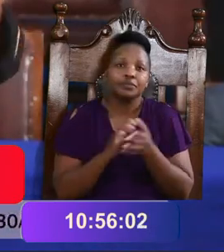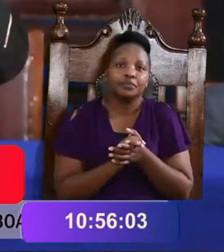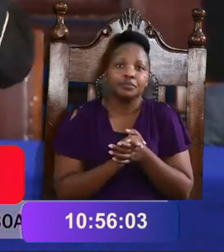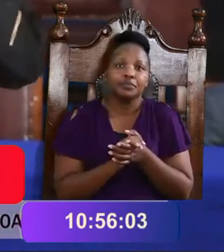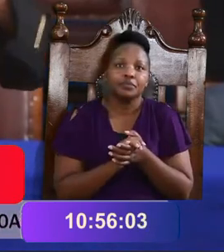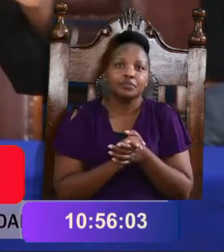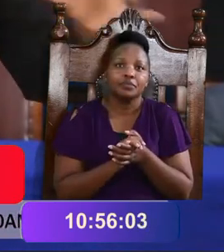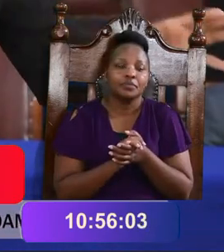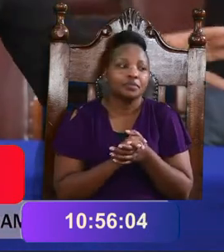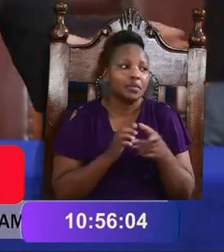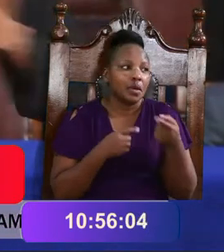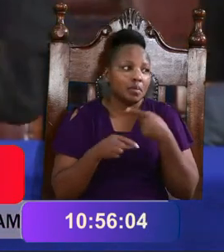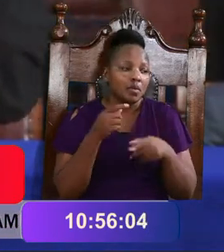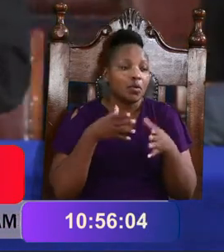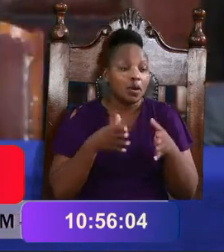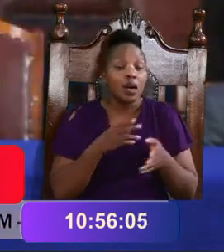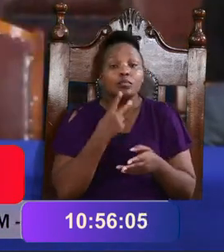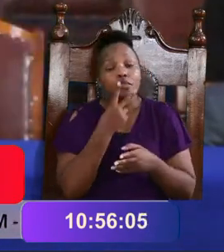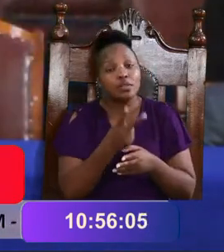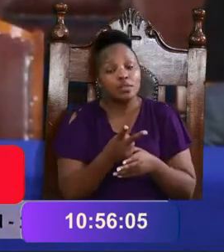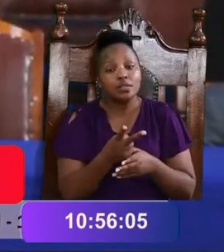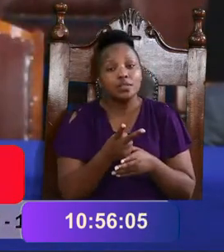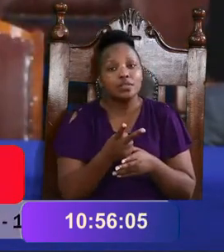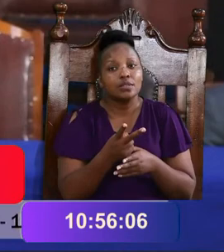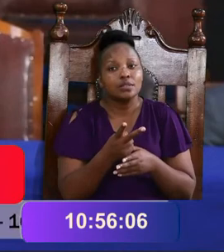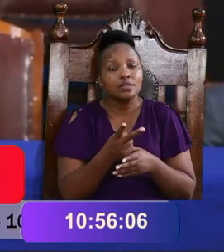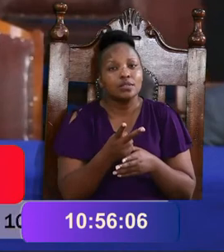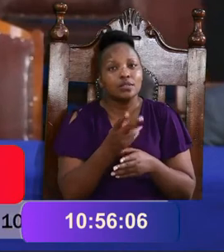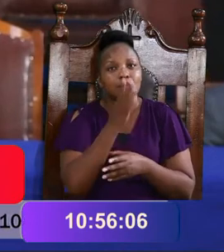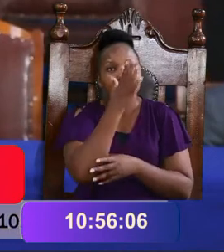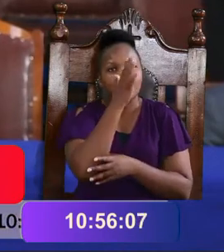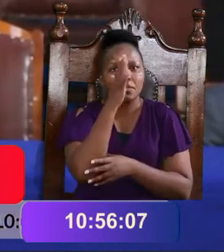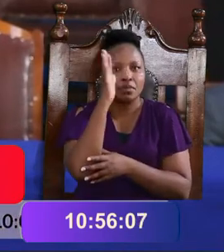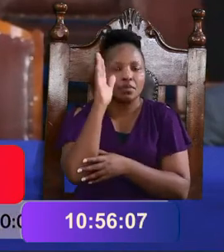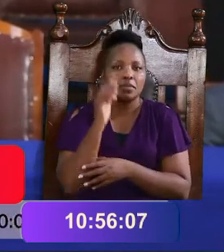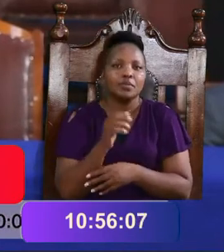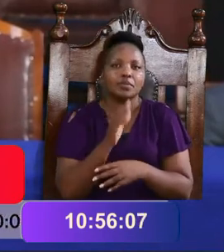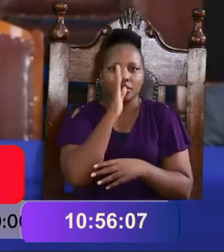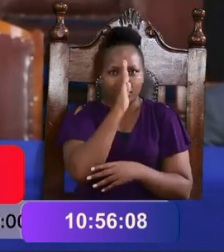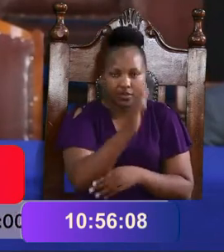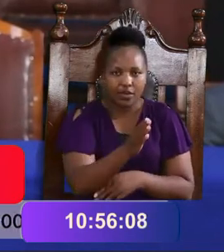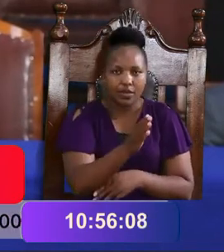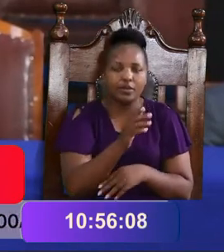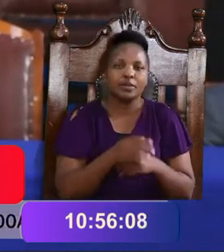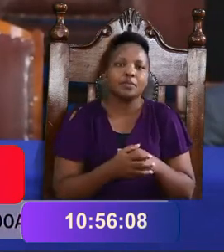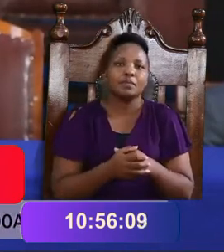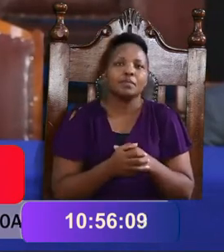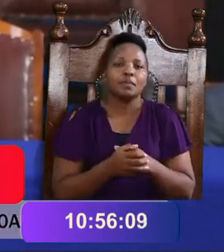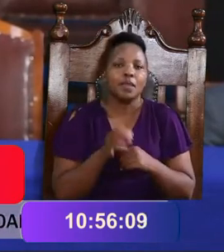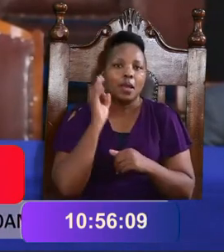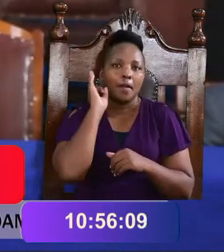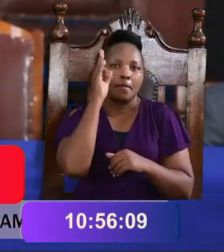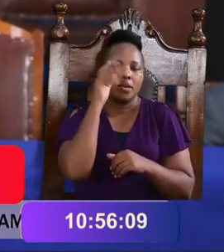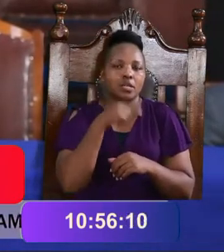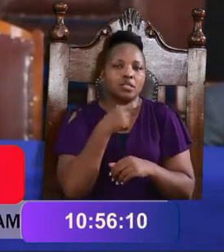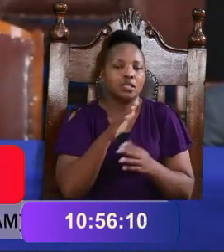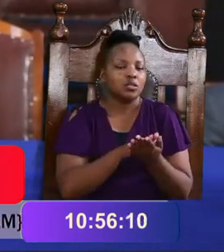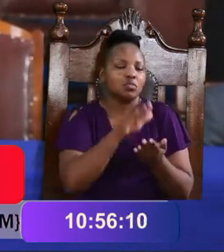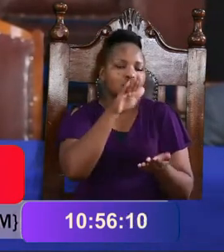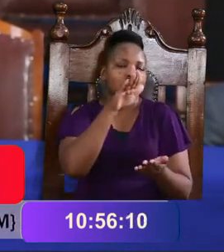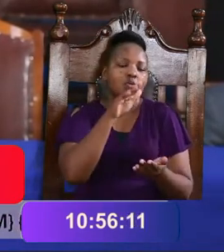Inatakana watu wakija wanaona hata bila kuambiwa wanaona it's Palm Sunday. The preacher will be telling us much about